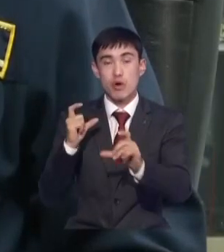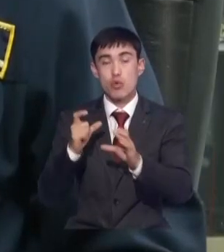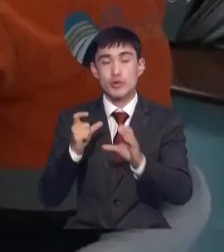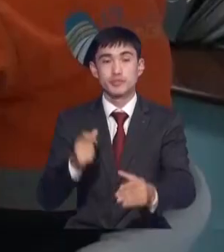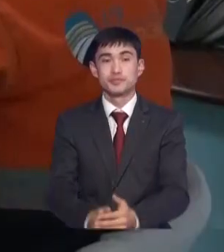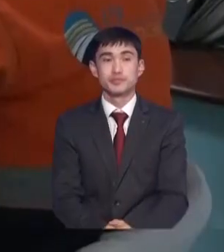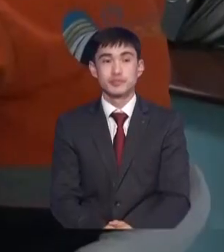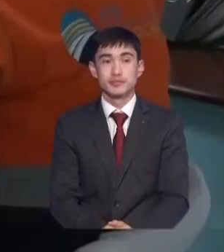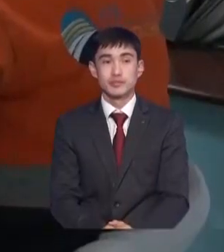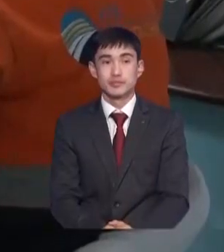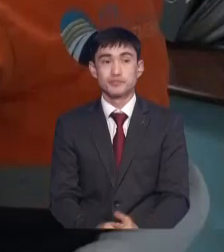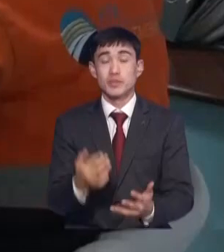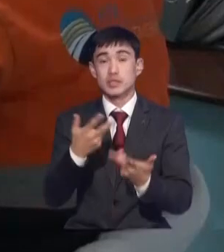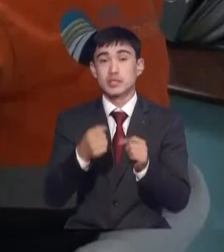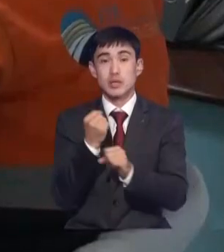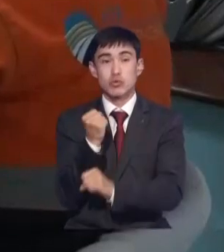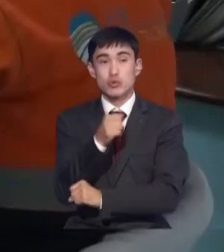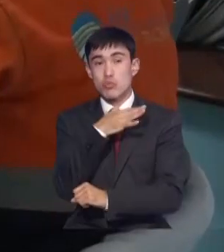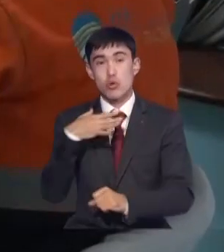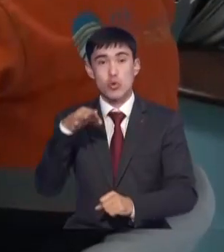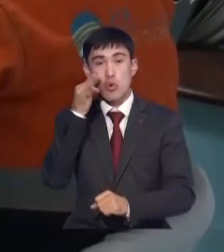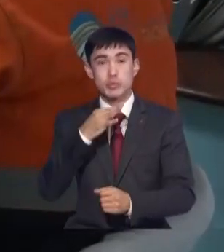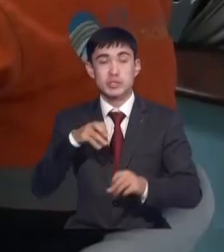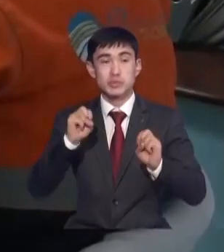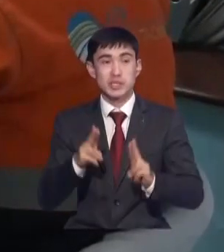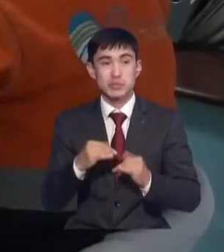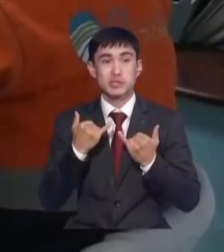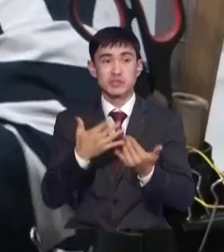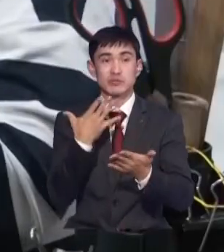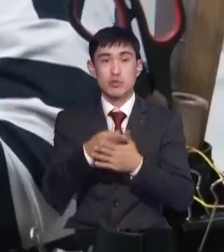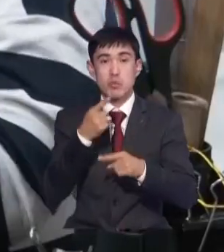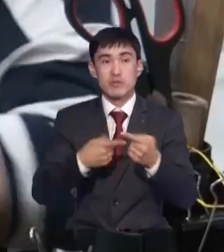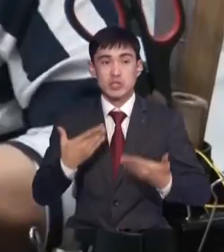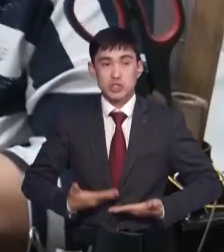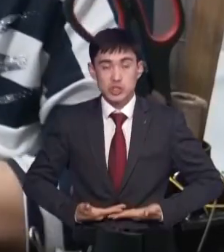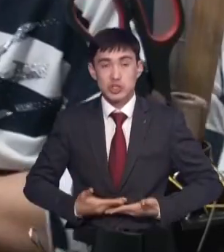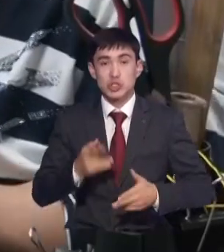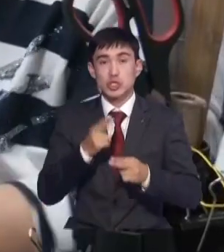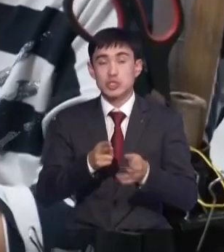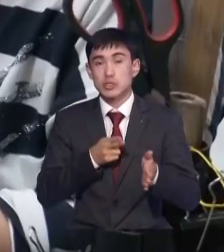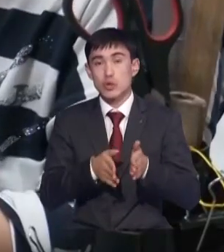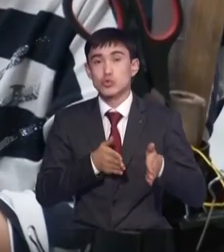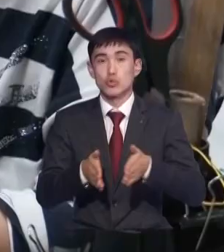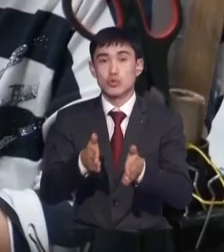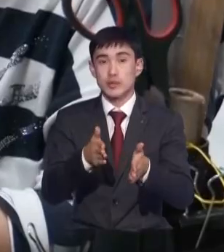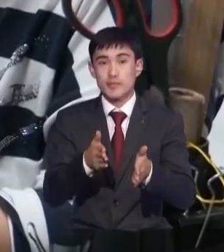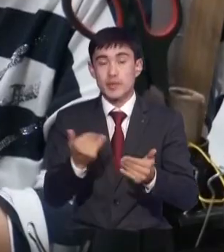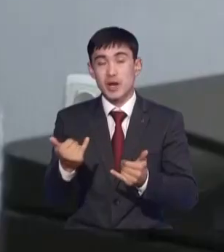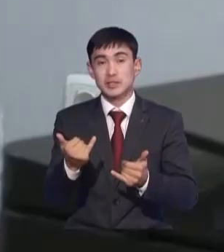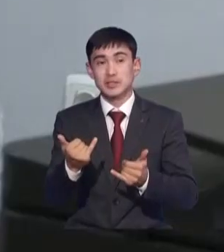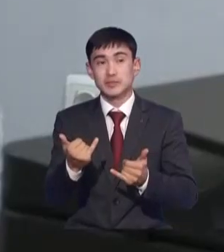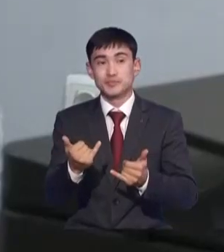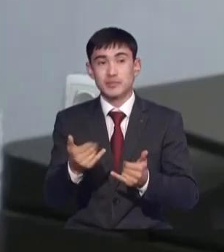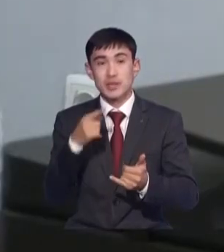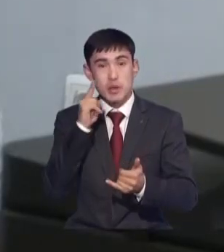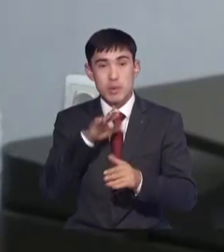вагоны. Среди работников немало опытных специалистов, посвятивших половину своей жизни железнодорожной отрасли. Они – пример